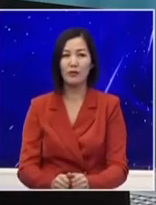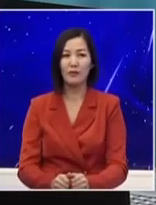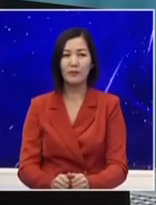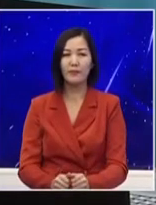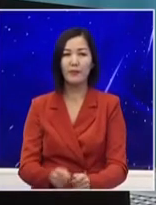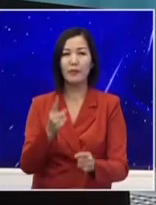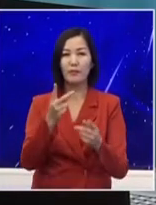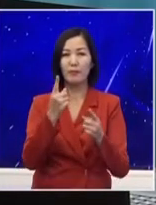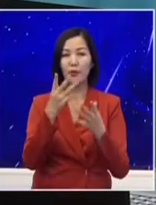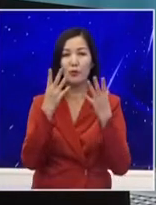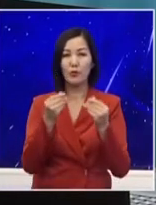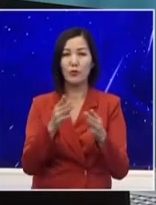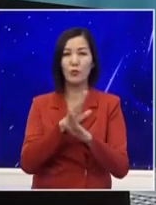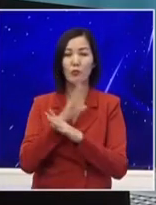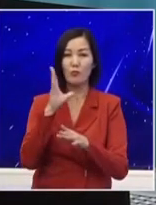Бірақ күнде жоқ болады.